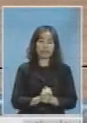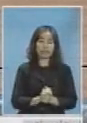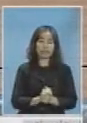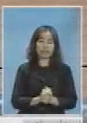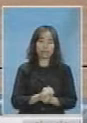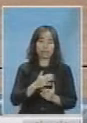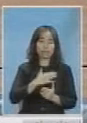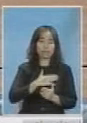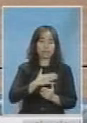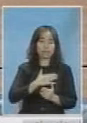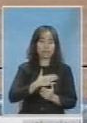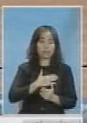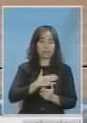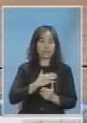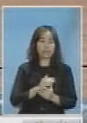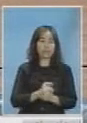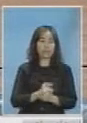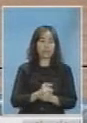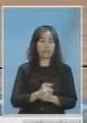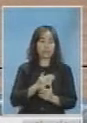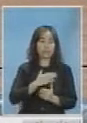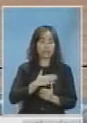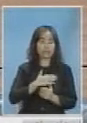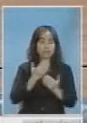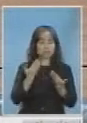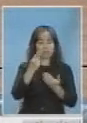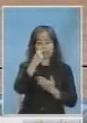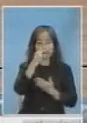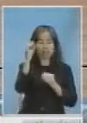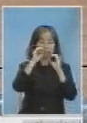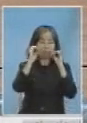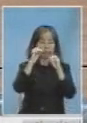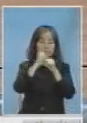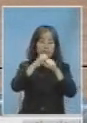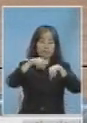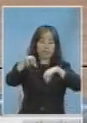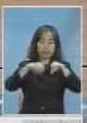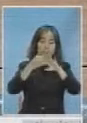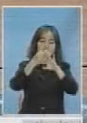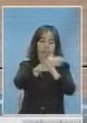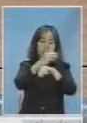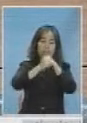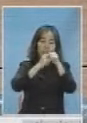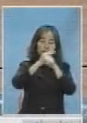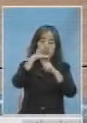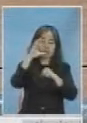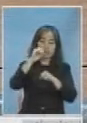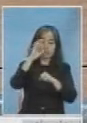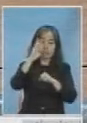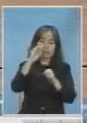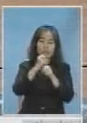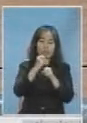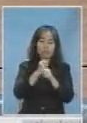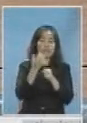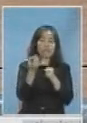เราไม่เห็นการดำเนินงานในงบของปี2556นี้ที่จะท้อนให้เห็นว่ารัฐบาล